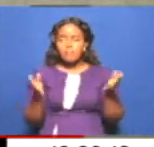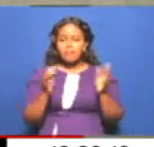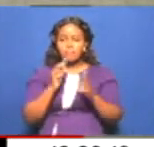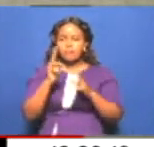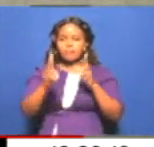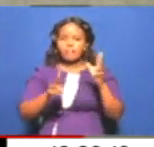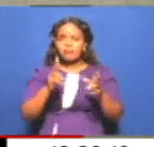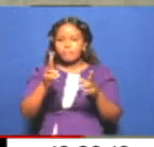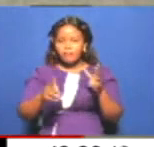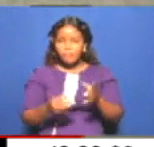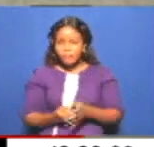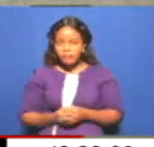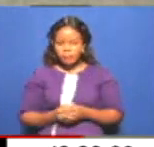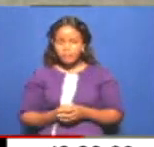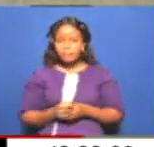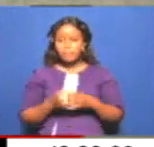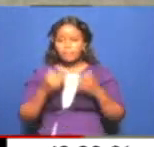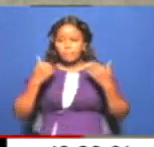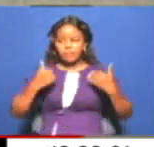2022. Kwa hivyo mimi ni